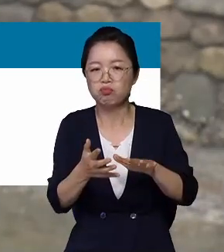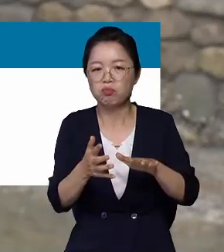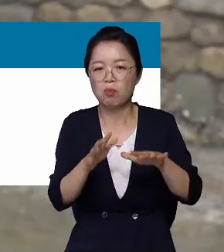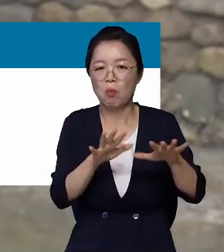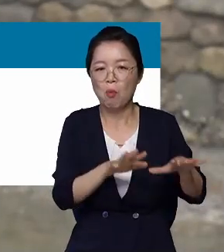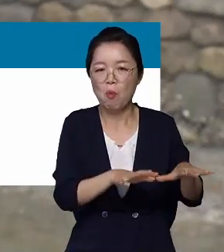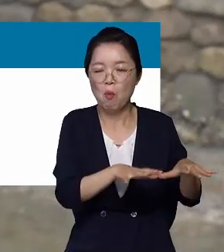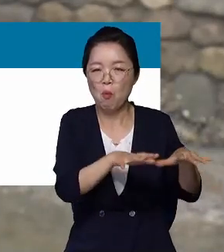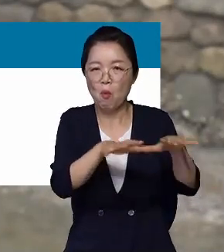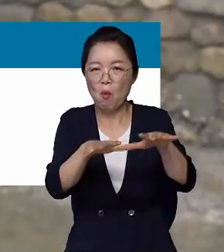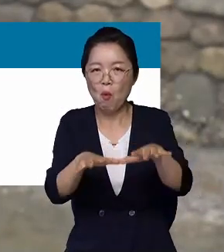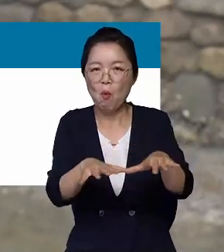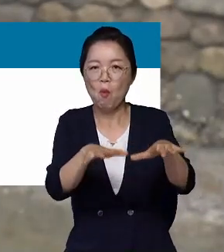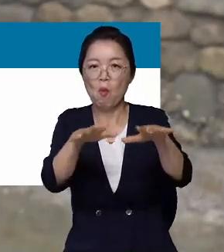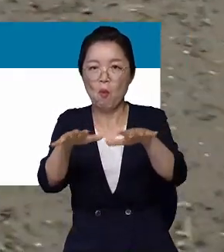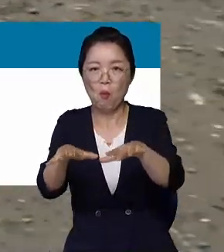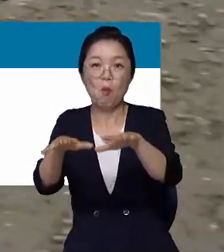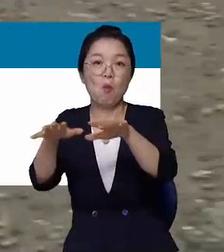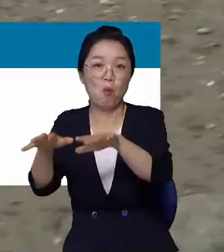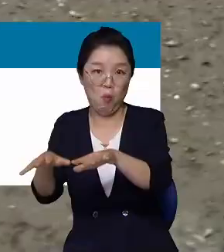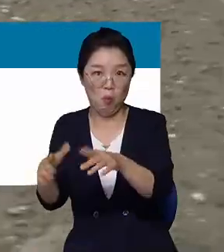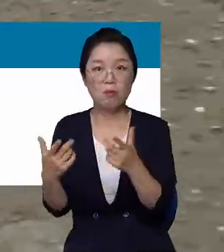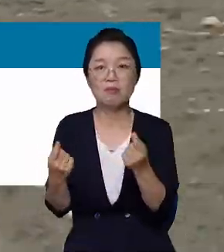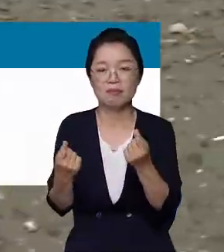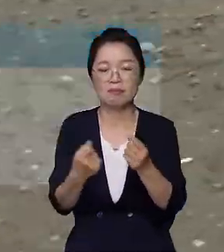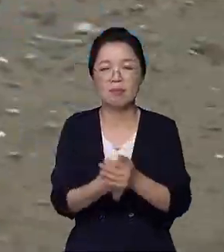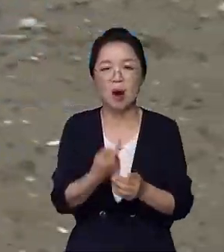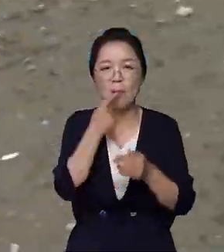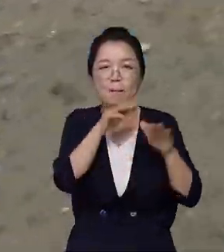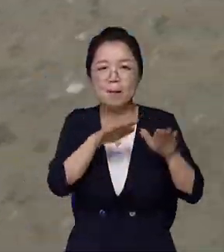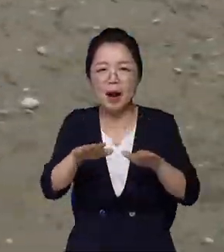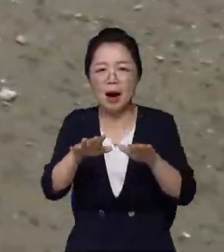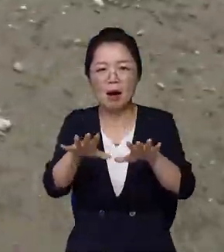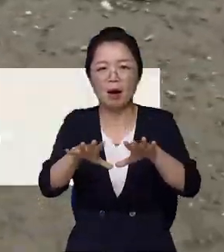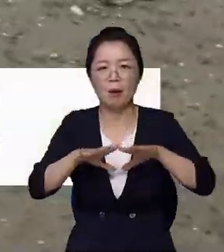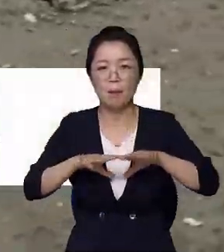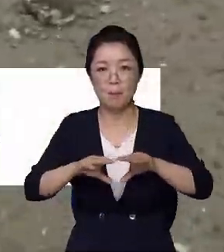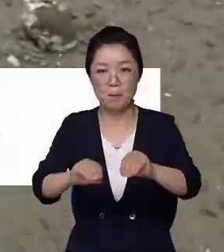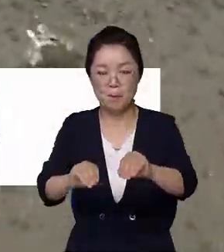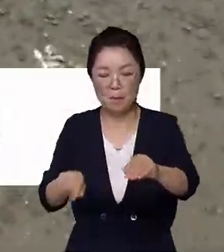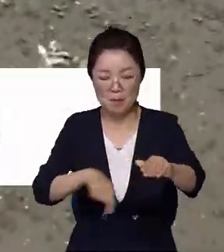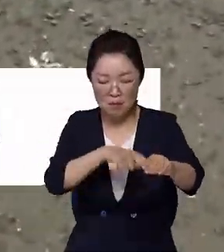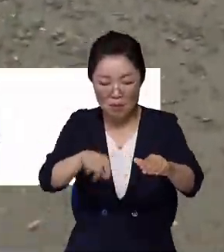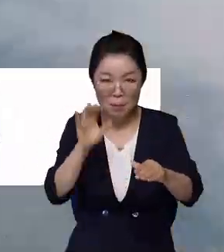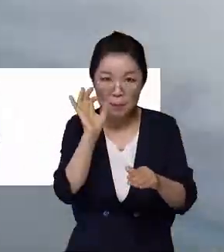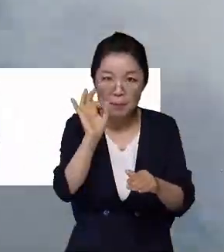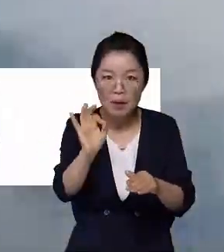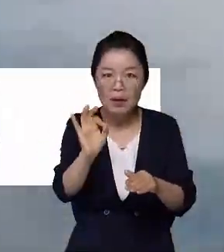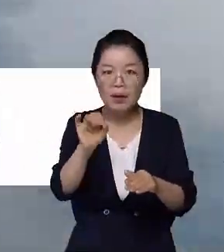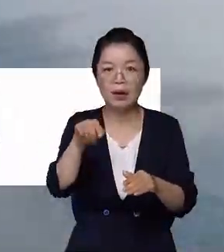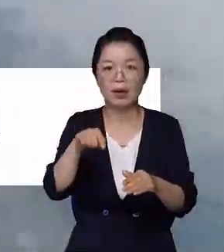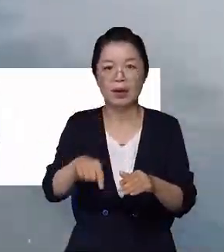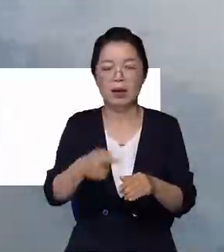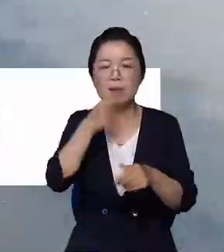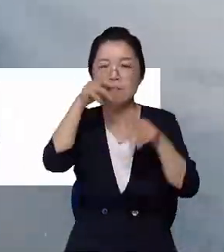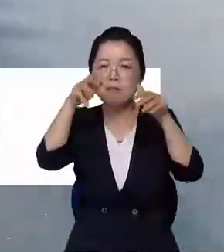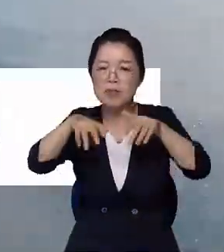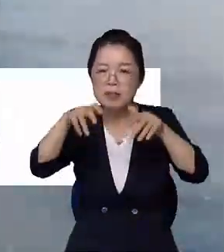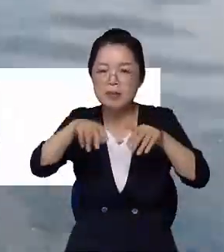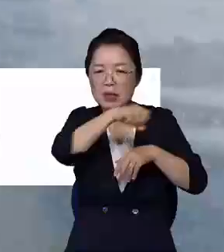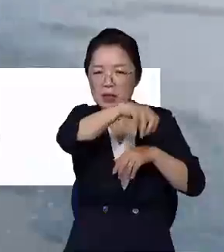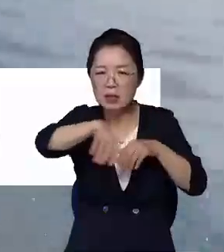굴강 안으로 이렇게 쓸려 들어오는 바닷물이 빠진 해안가를 직접 살펴봤습니다. 빗물이 나와야